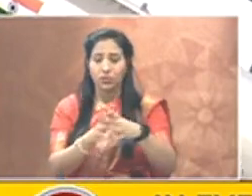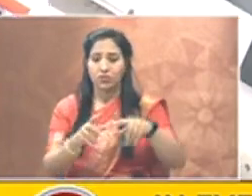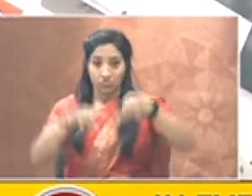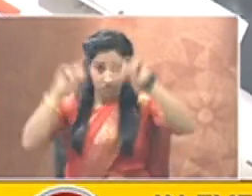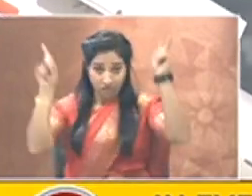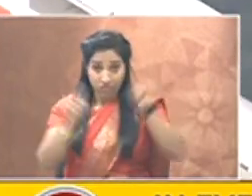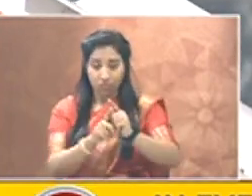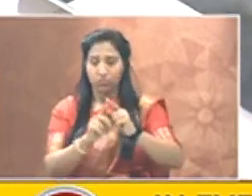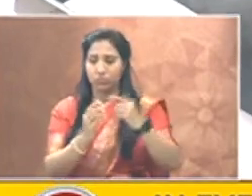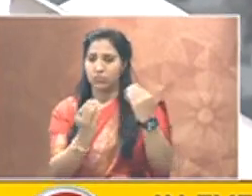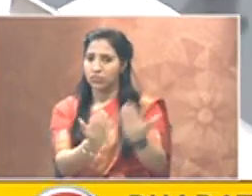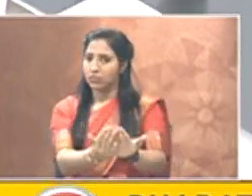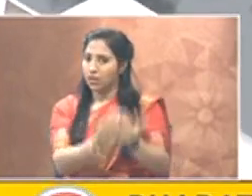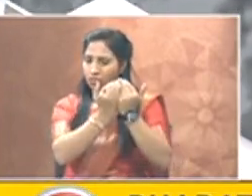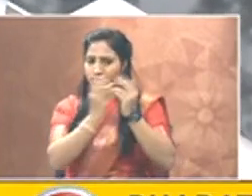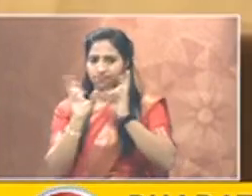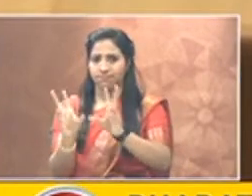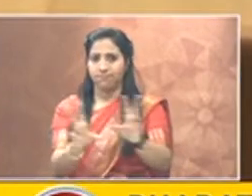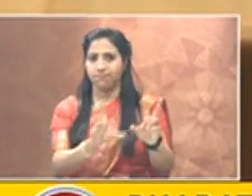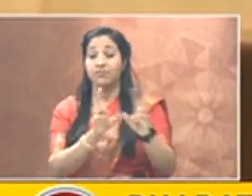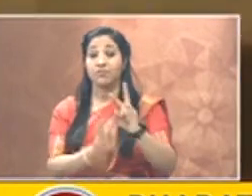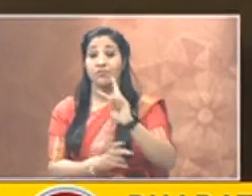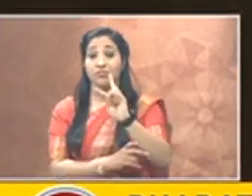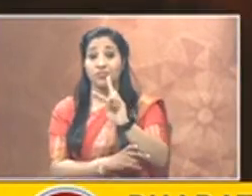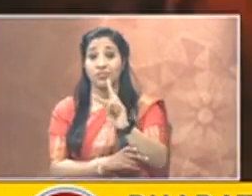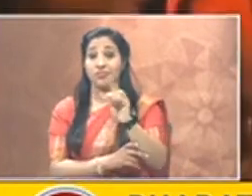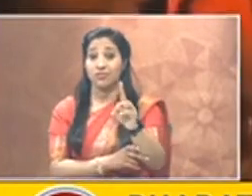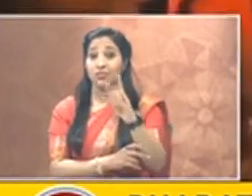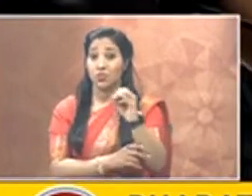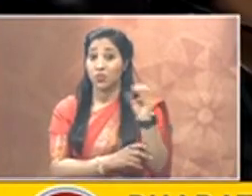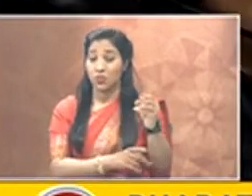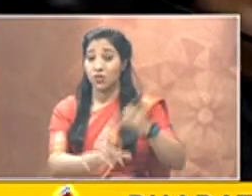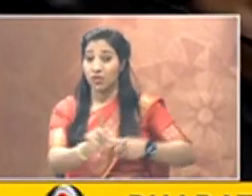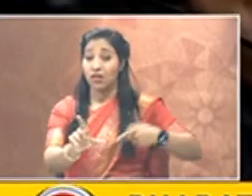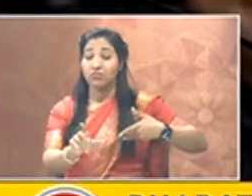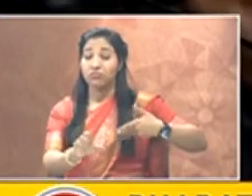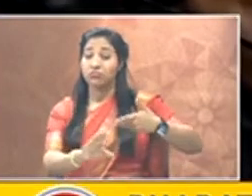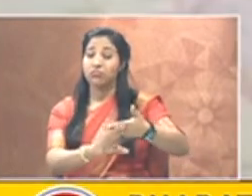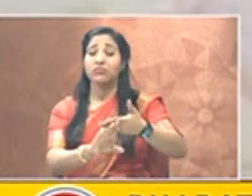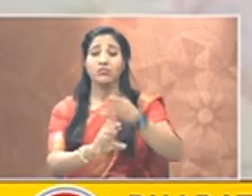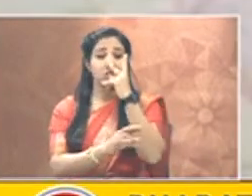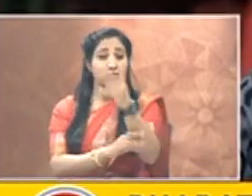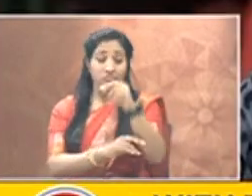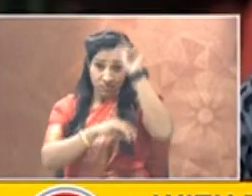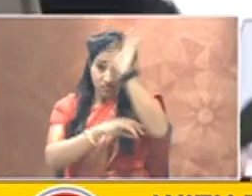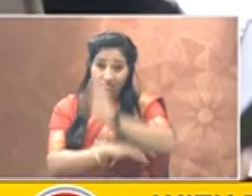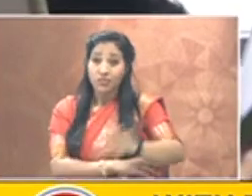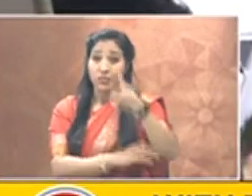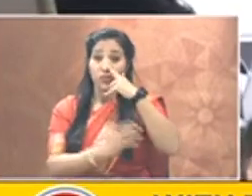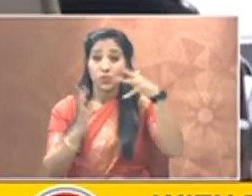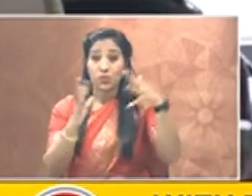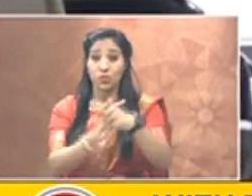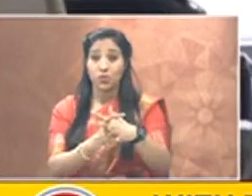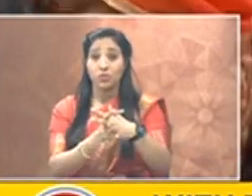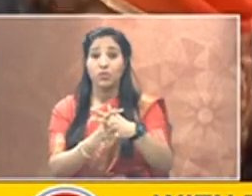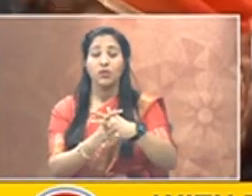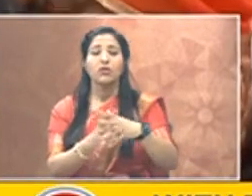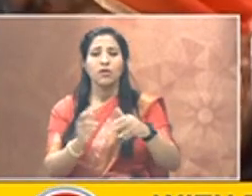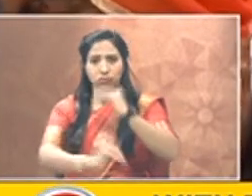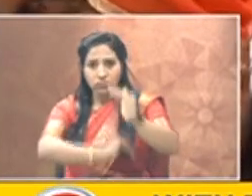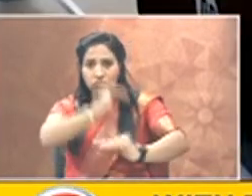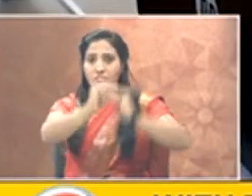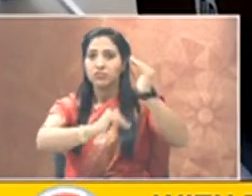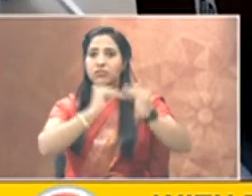कर रही है। 21वीं सदी का भारत ऐसे ही विमेन लेड डेवलपमेंट